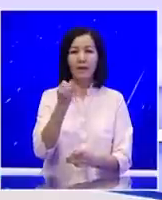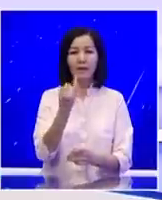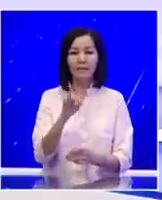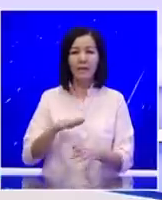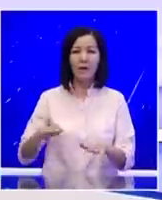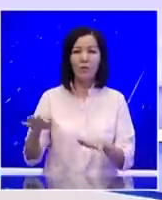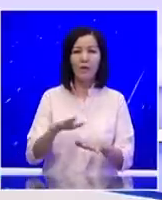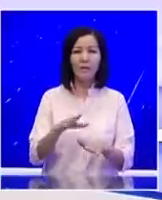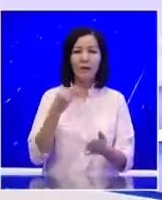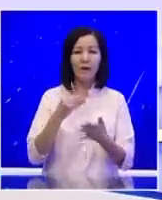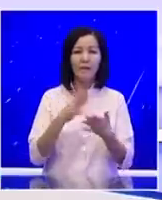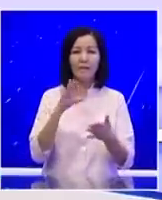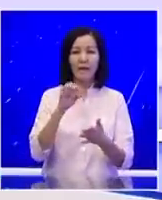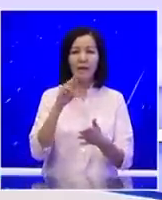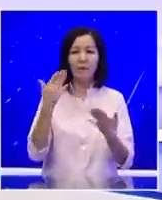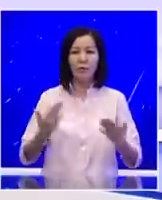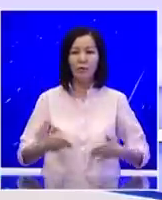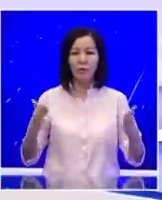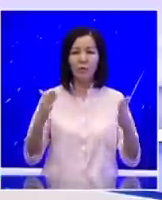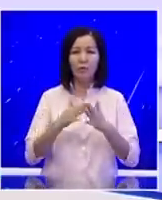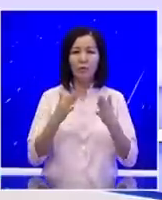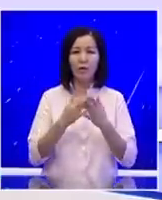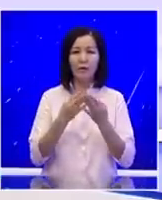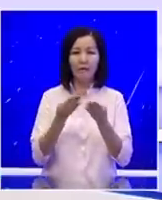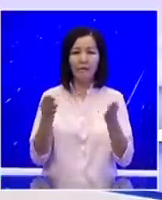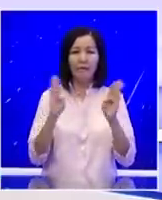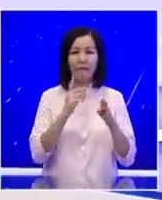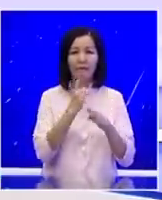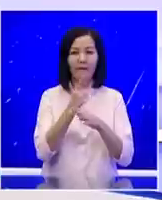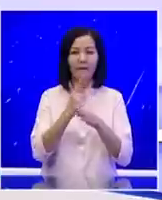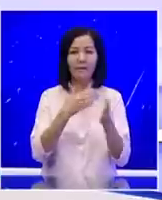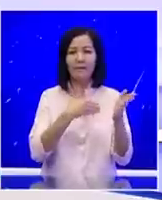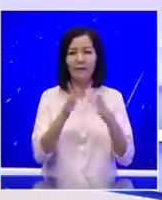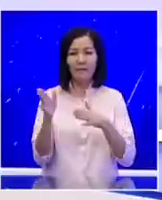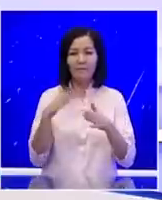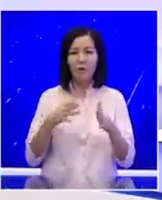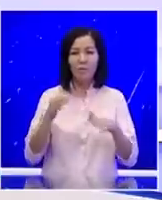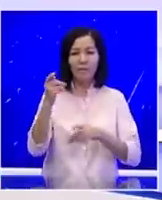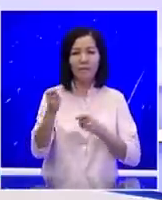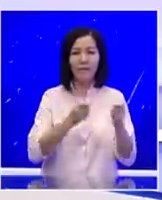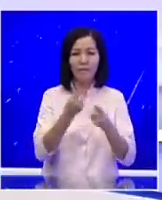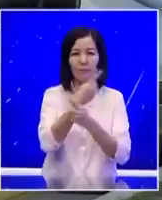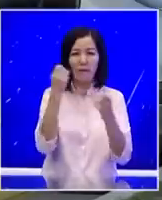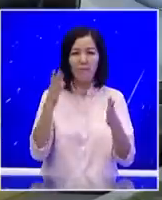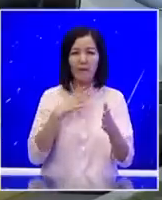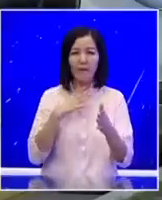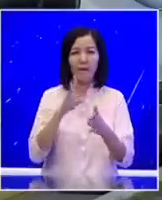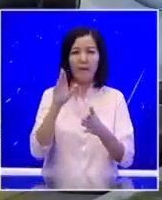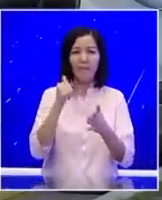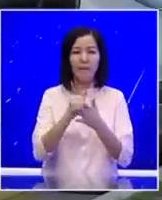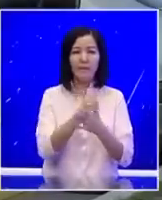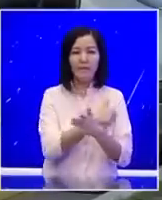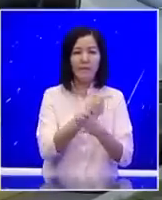Қарасай ауданындағы Асыл Арман тұрғын үй кешенінен карантин алынды. Бұл туралы облыс әкімдігі хабарлап отыр. Аудандық бас мемлекеттік